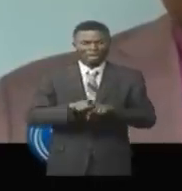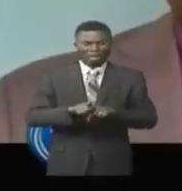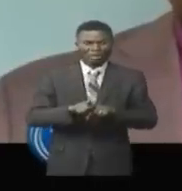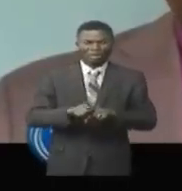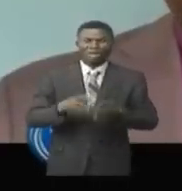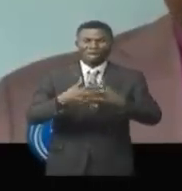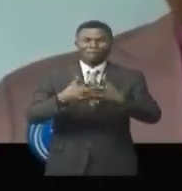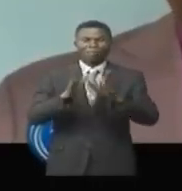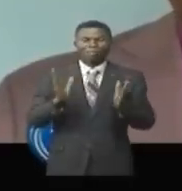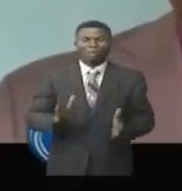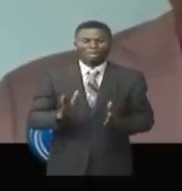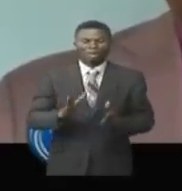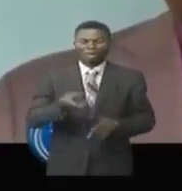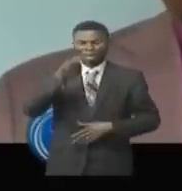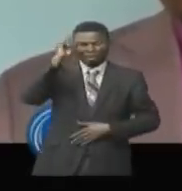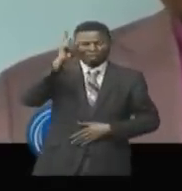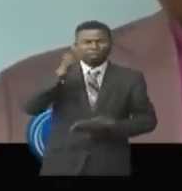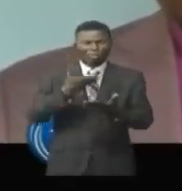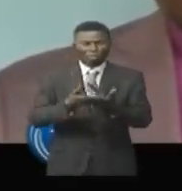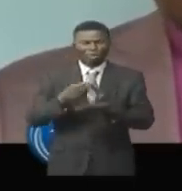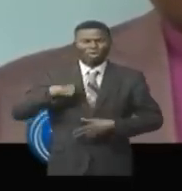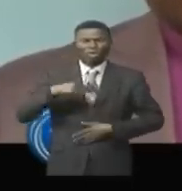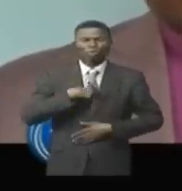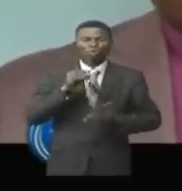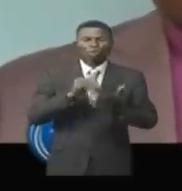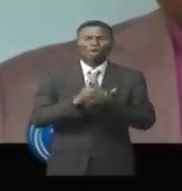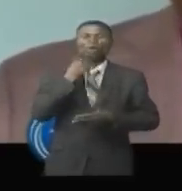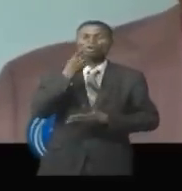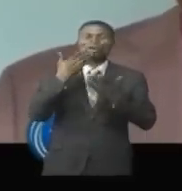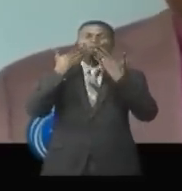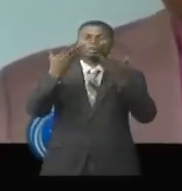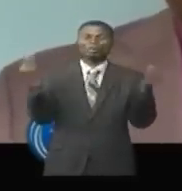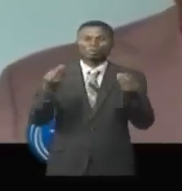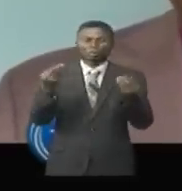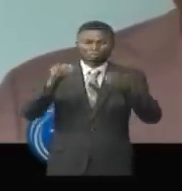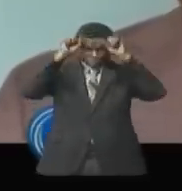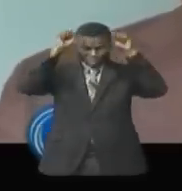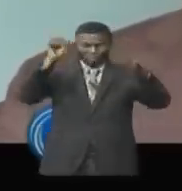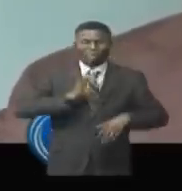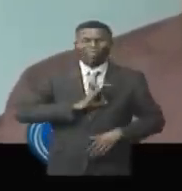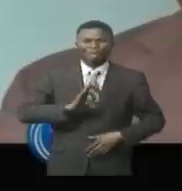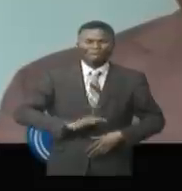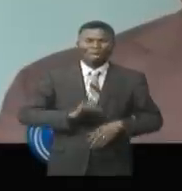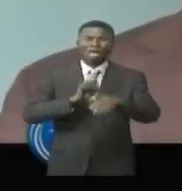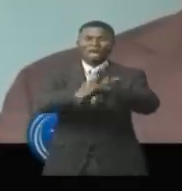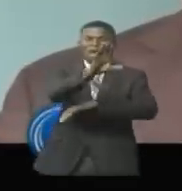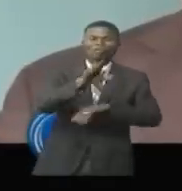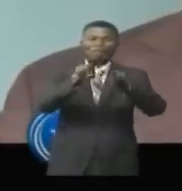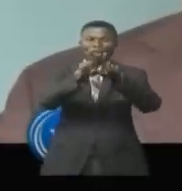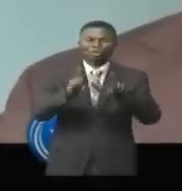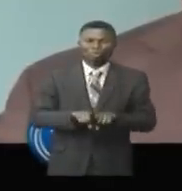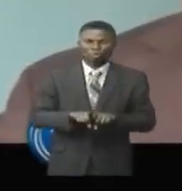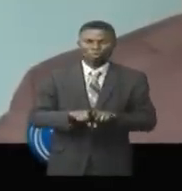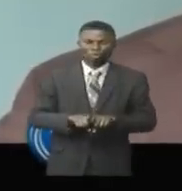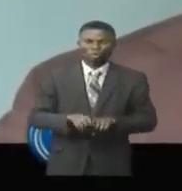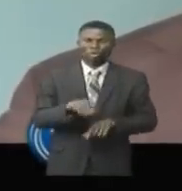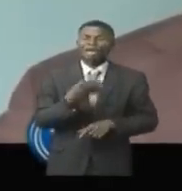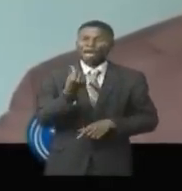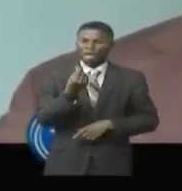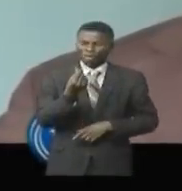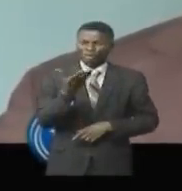partenaire privilégié. Et nous disons merci parce que le chef de l'État a envoyé aussi quelque